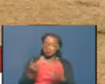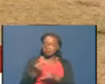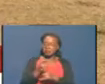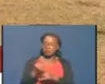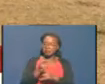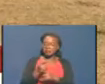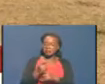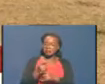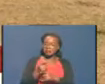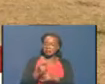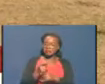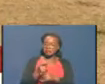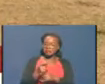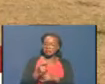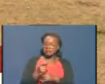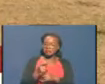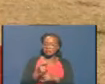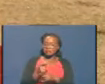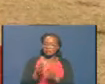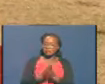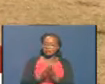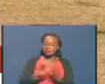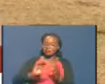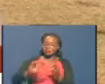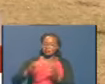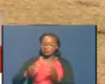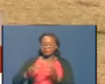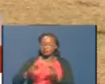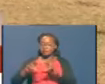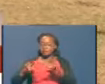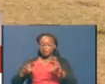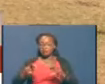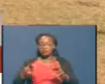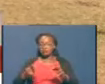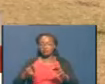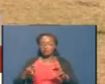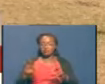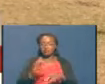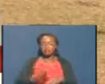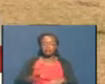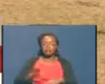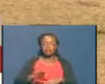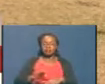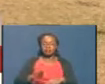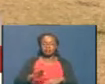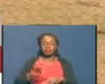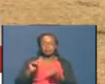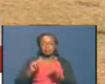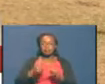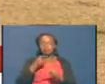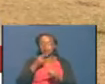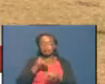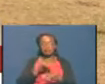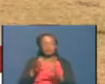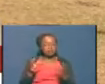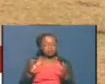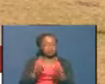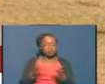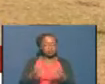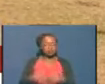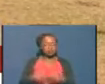ama kama county wanaweza tutafutia a ground ambayo tunaweza ita ni a club. Wapatie